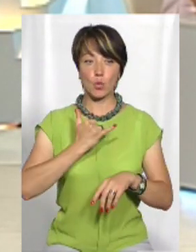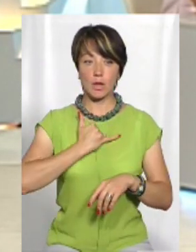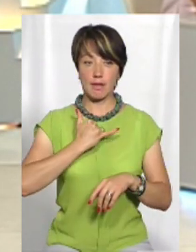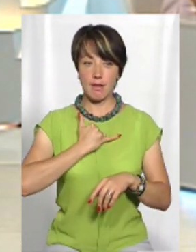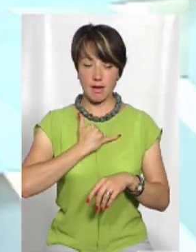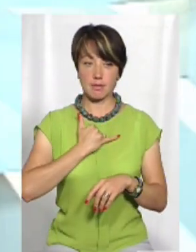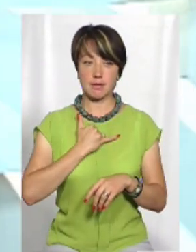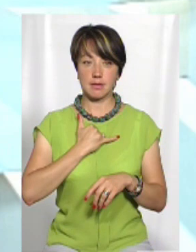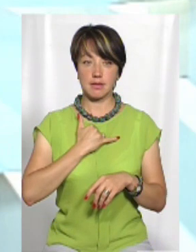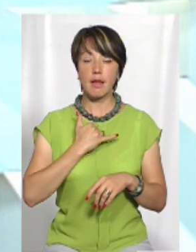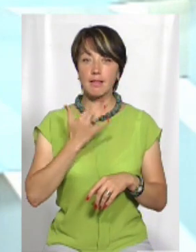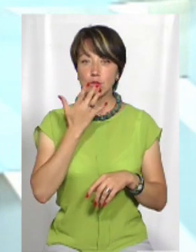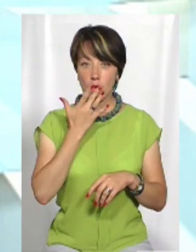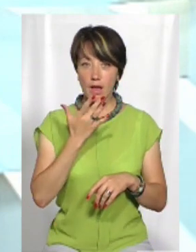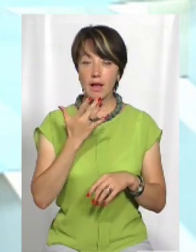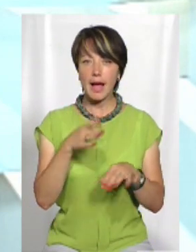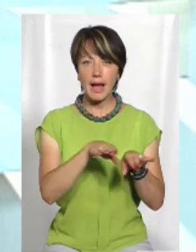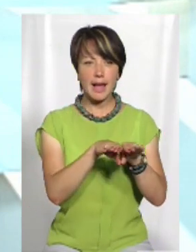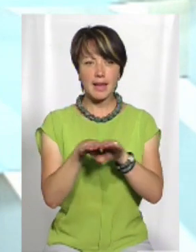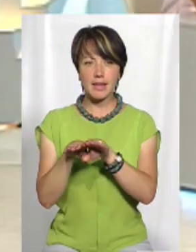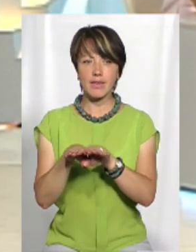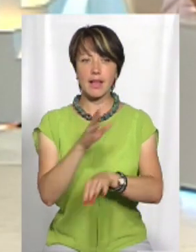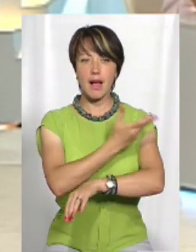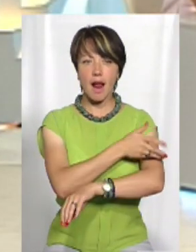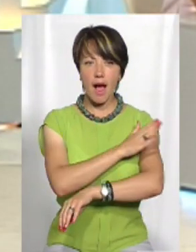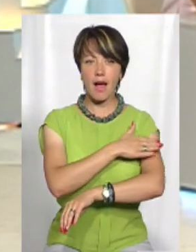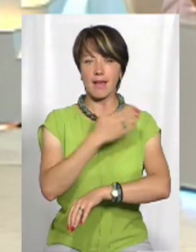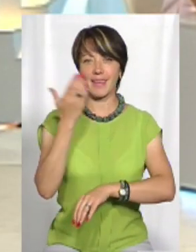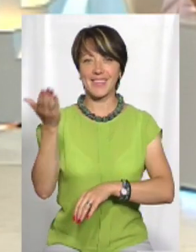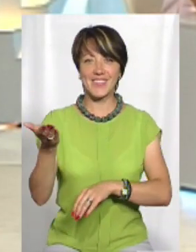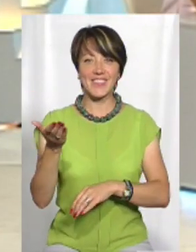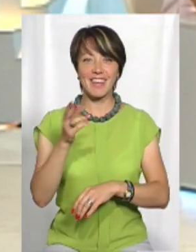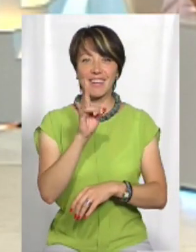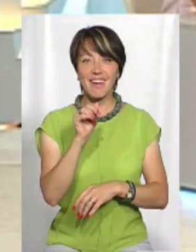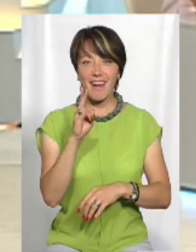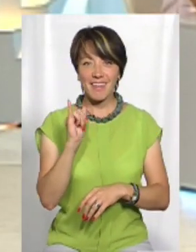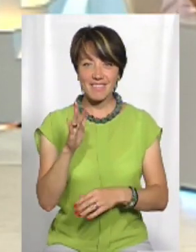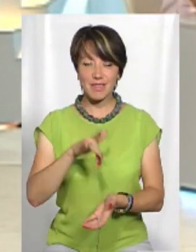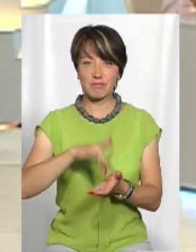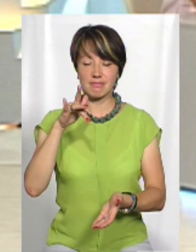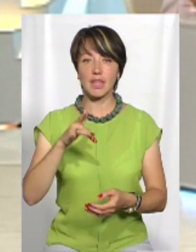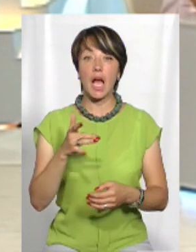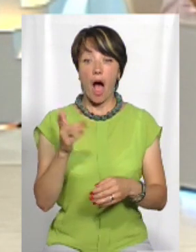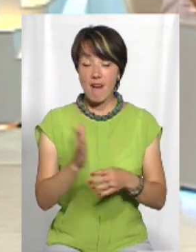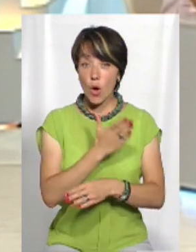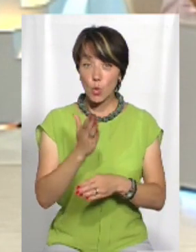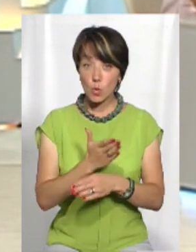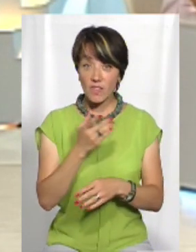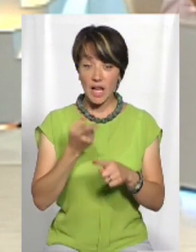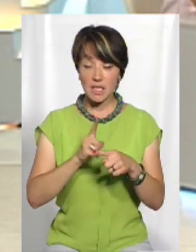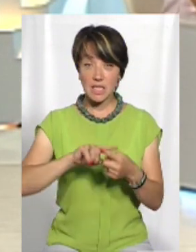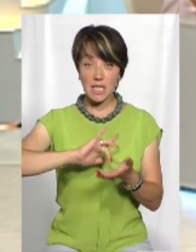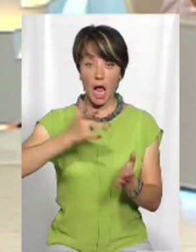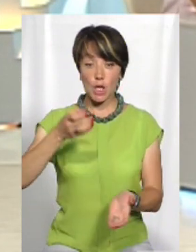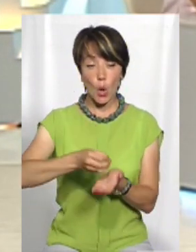Національному етнографічному музеї. Уявляєте, то є рівень Краків там. А виготовляли їх під